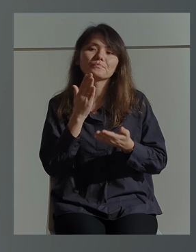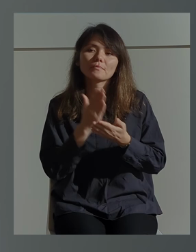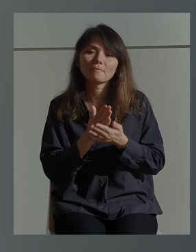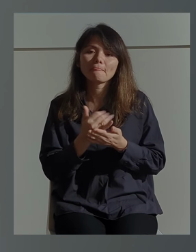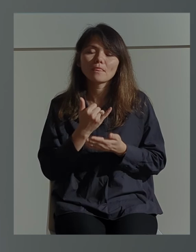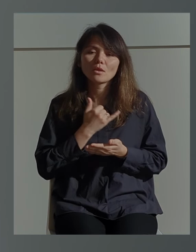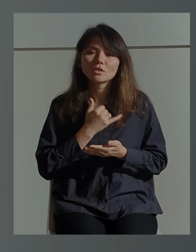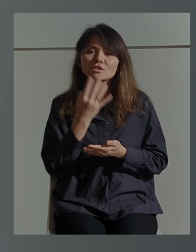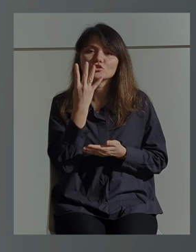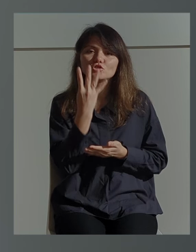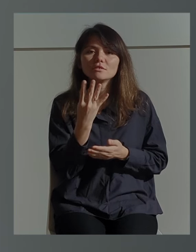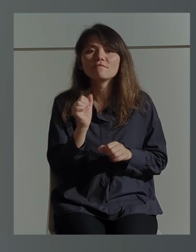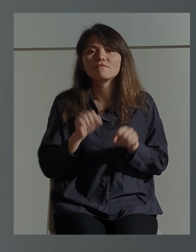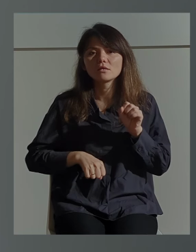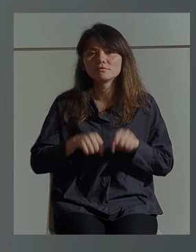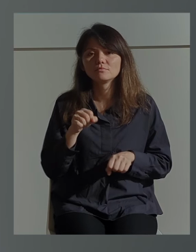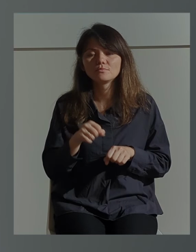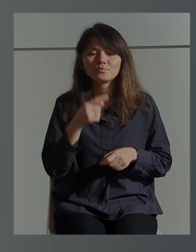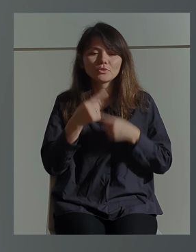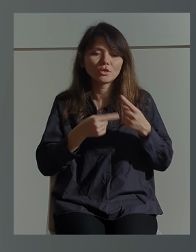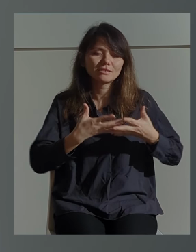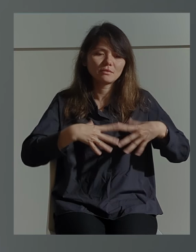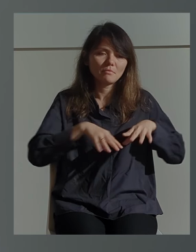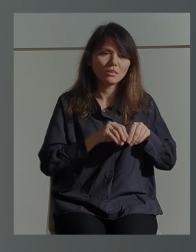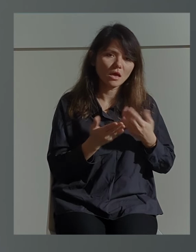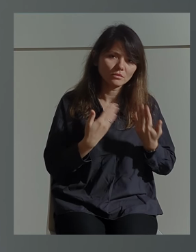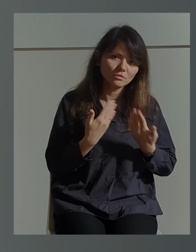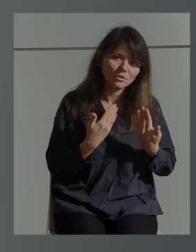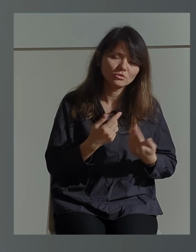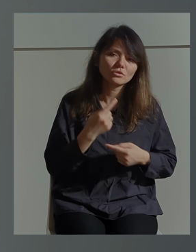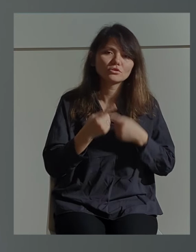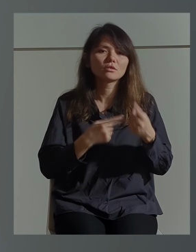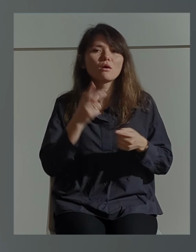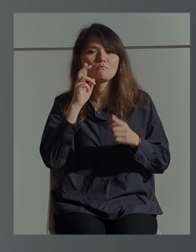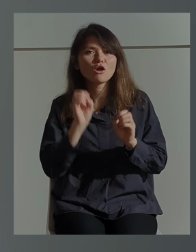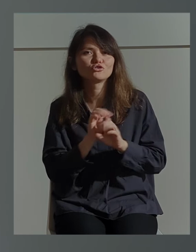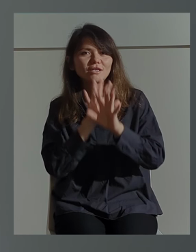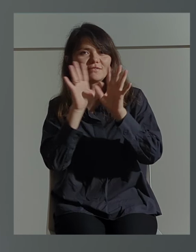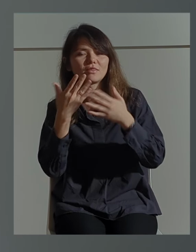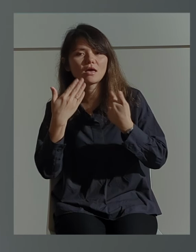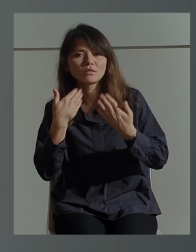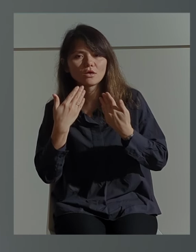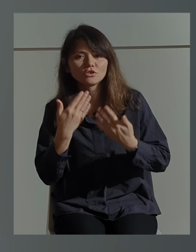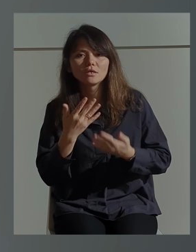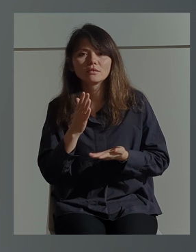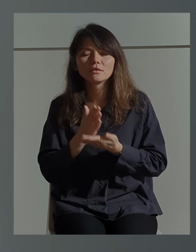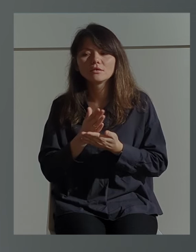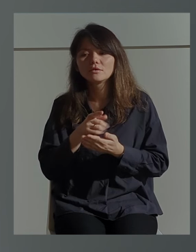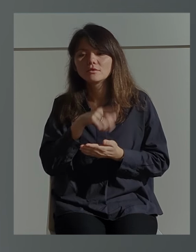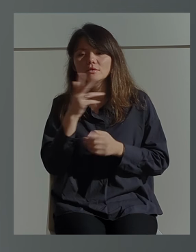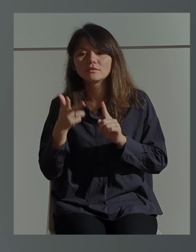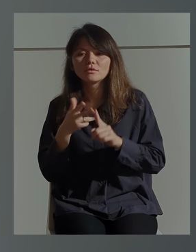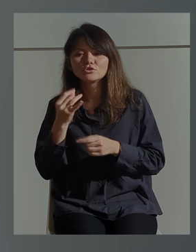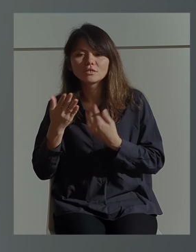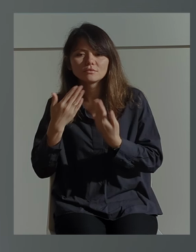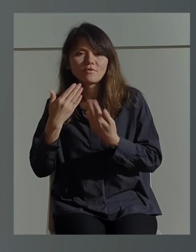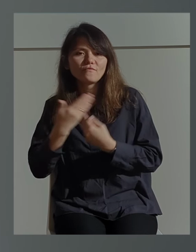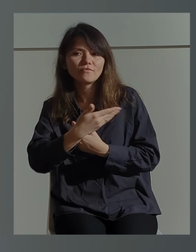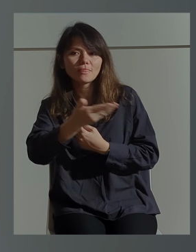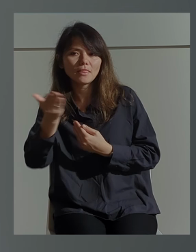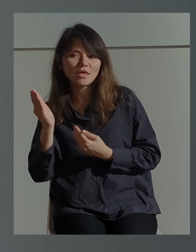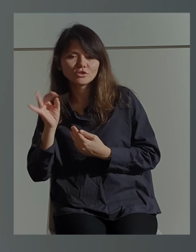простое воз через божественные отношения через отношения внешние по